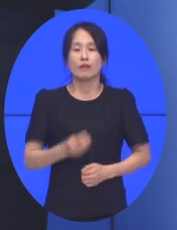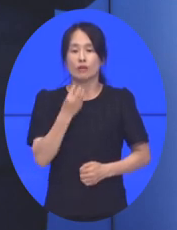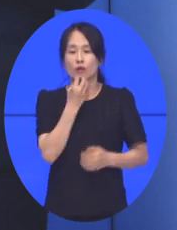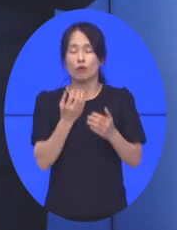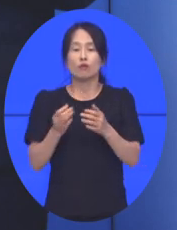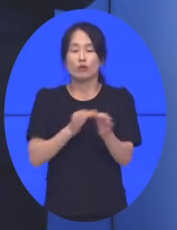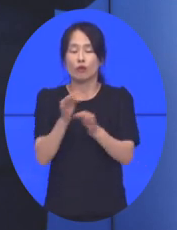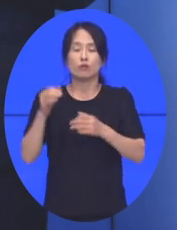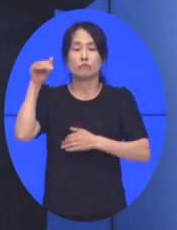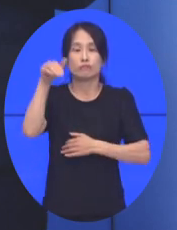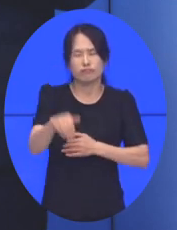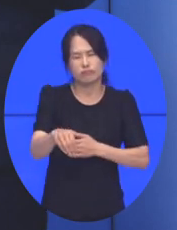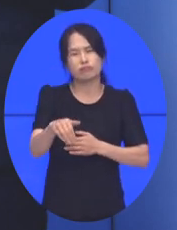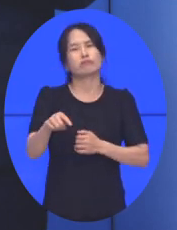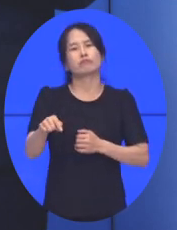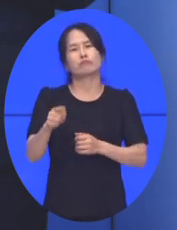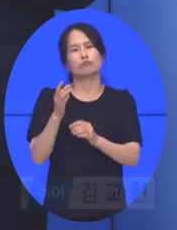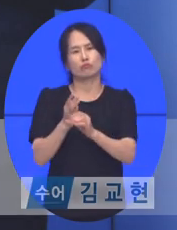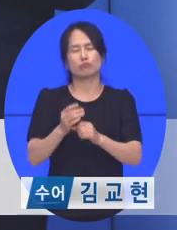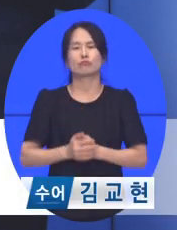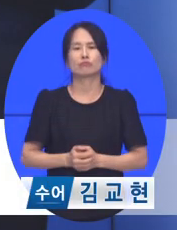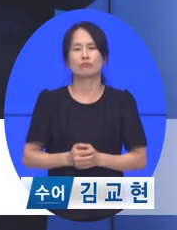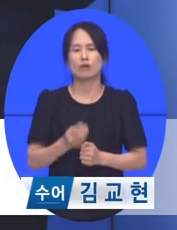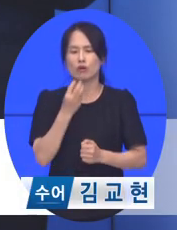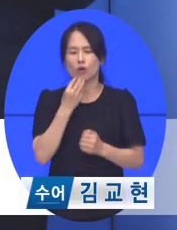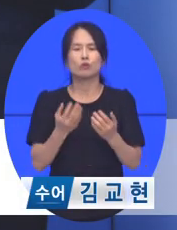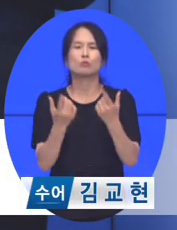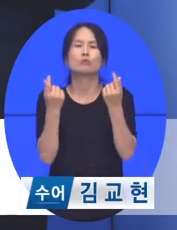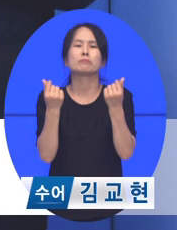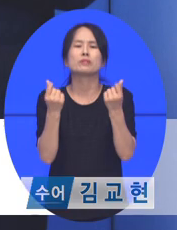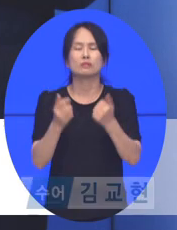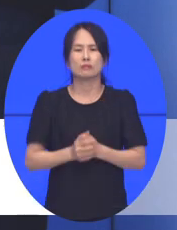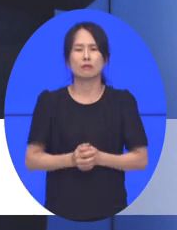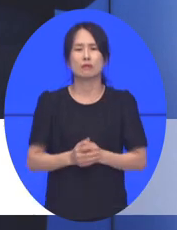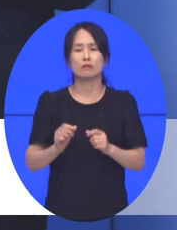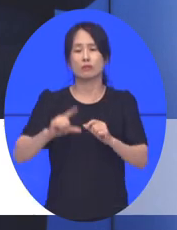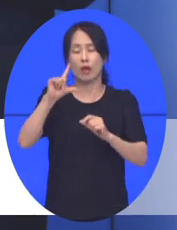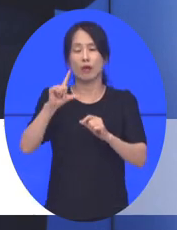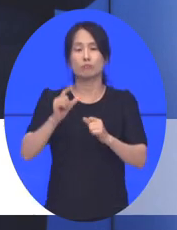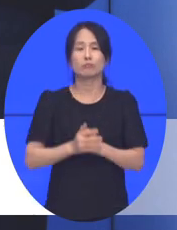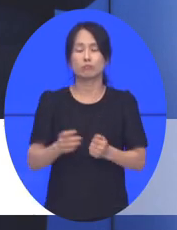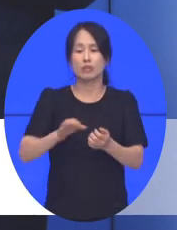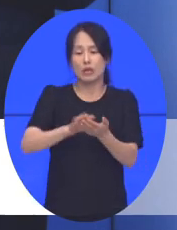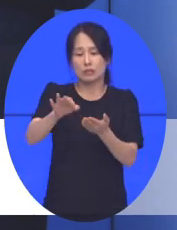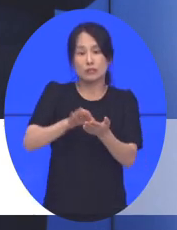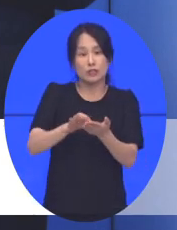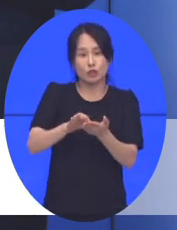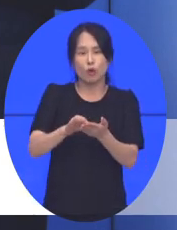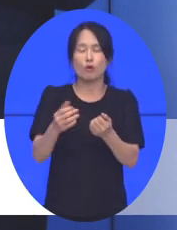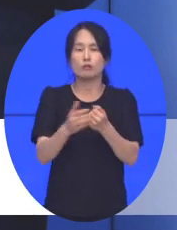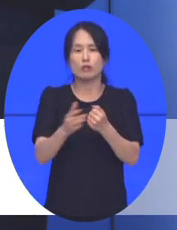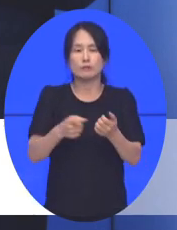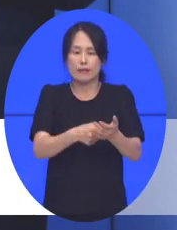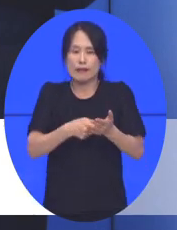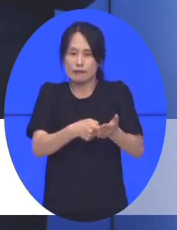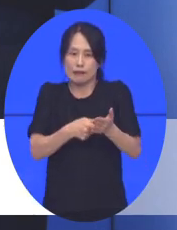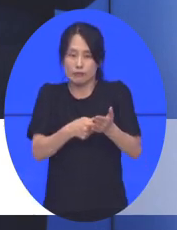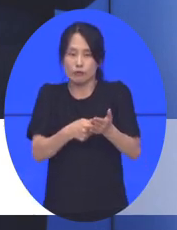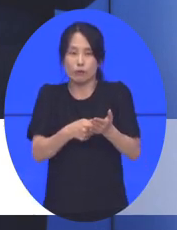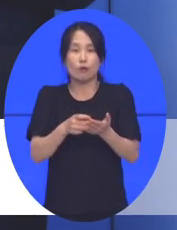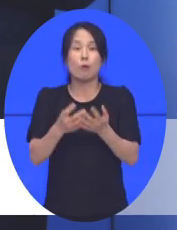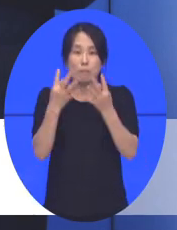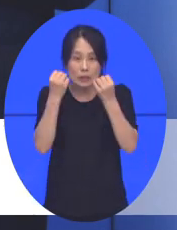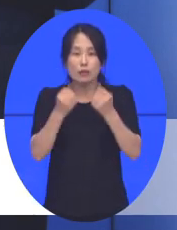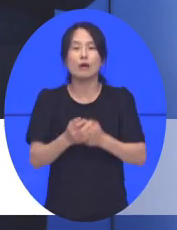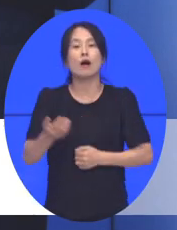경기침체로 새순환이 예상되는데요 경기도도 예외는 아닙니다 이럴 때 대부분 재정 건전성을 앞세워 긴축제정을 하는 경우가